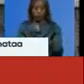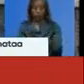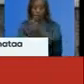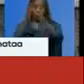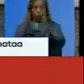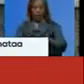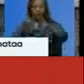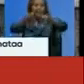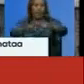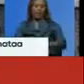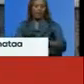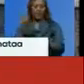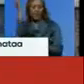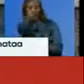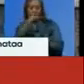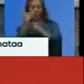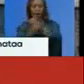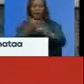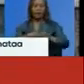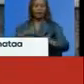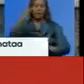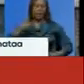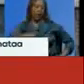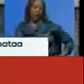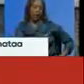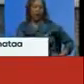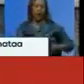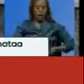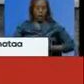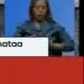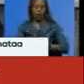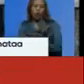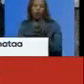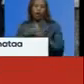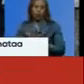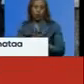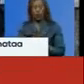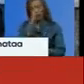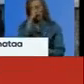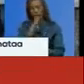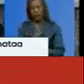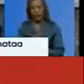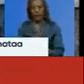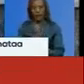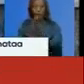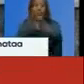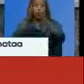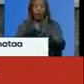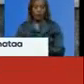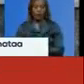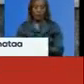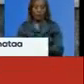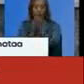ዴሞክራሲን ማስፈን ከየትኛውም ሀገር በላይ ለእኛ የህልውና ጉዳይ እንደሆነ እናምናለን። ዴሞክራሲ